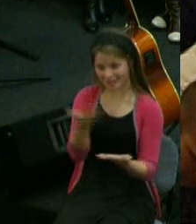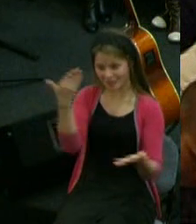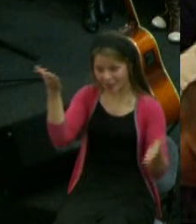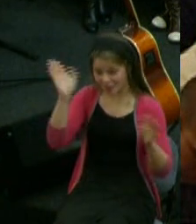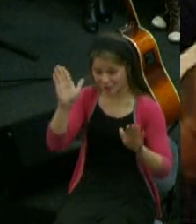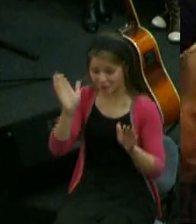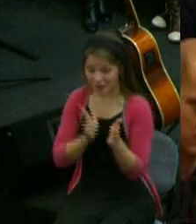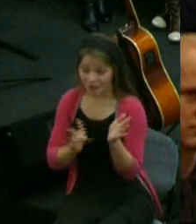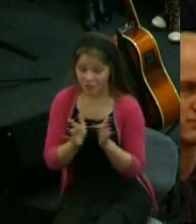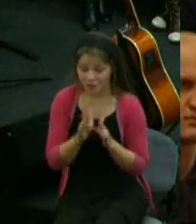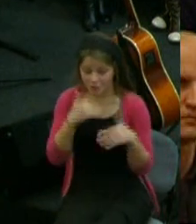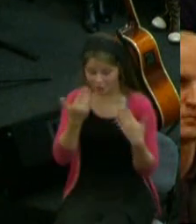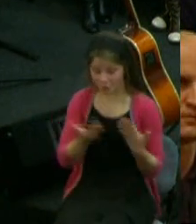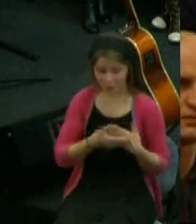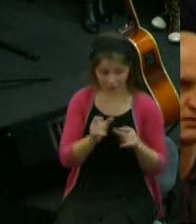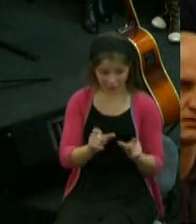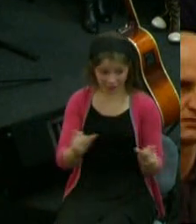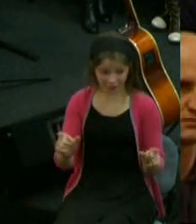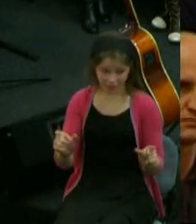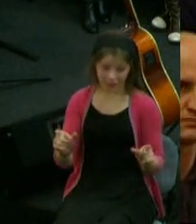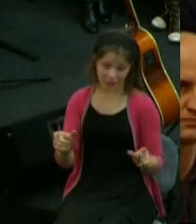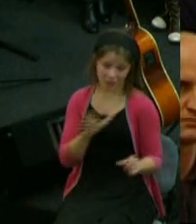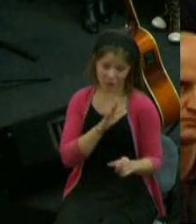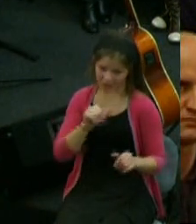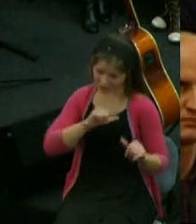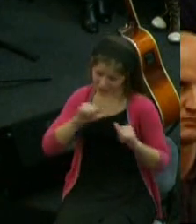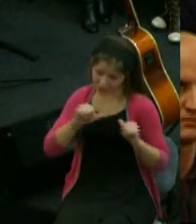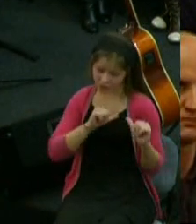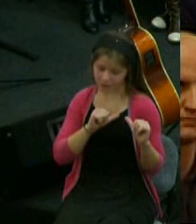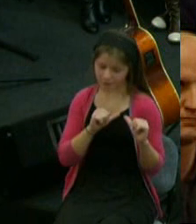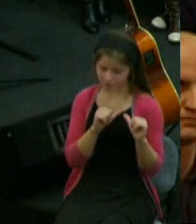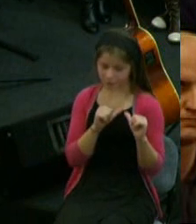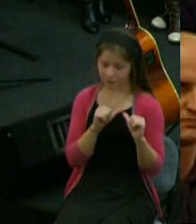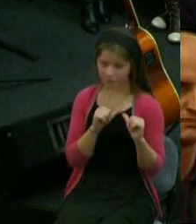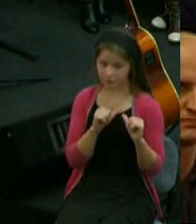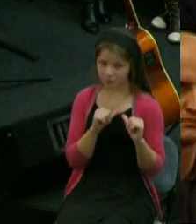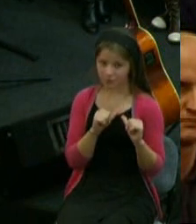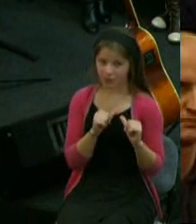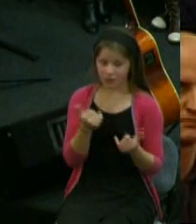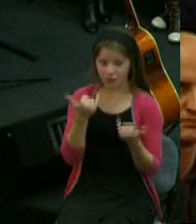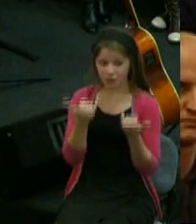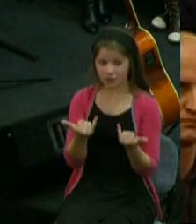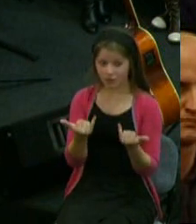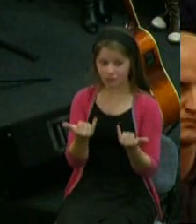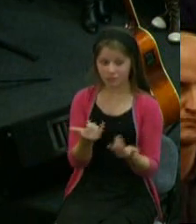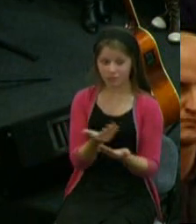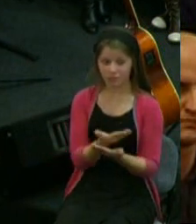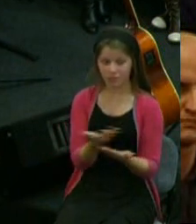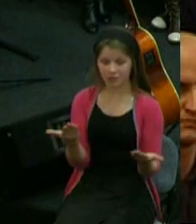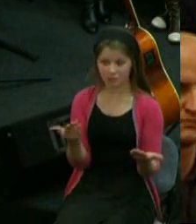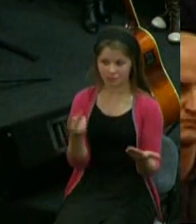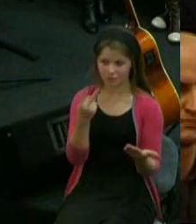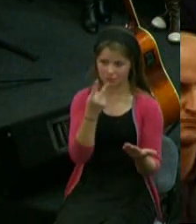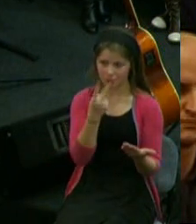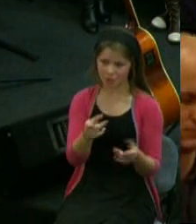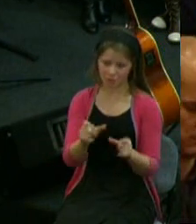і сестри. Ісус любив людей, які запутались в гріхі, які жили таким життям, як сьогодні, можливо, ми можемо